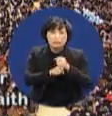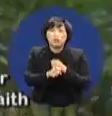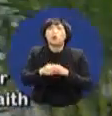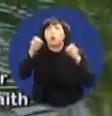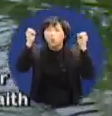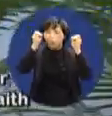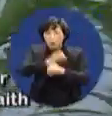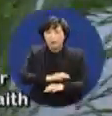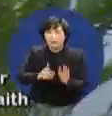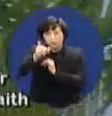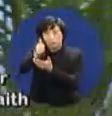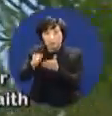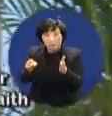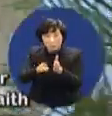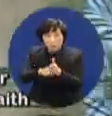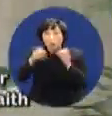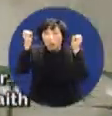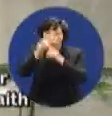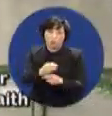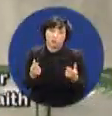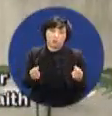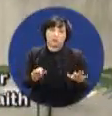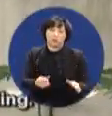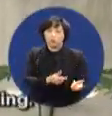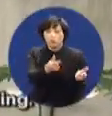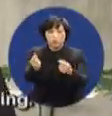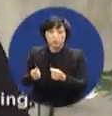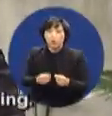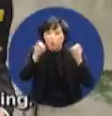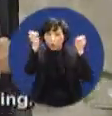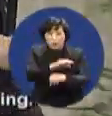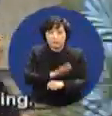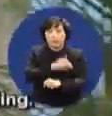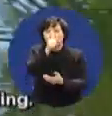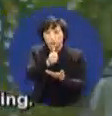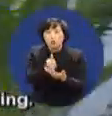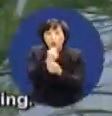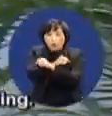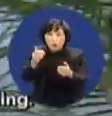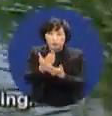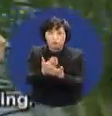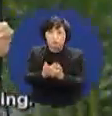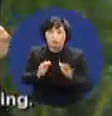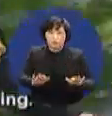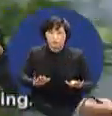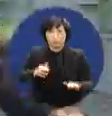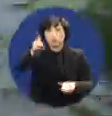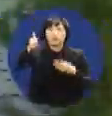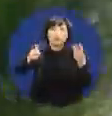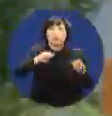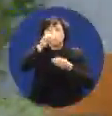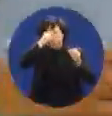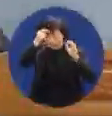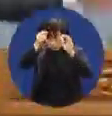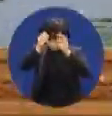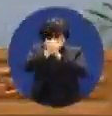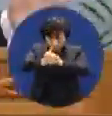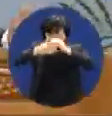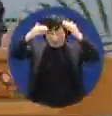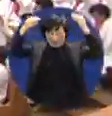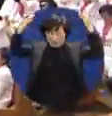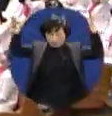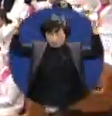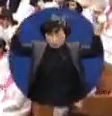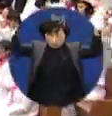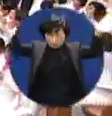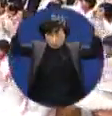오해하고 예수 믿는 믿음을 오해하십니다. 이런 오해된 잘못된 죄를 용서하시옵소서. 우리 주여 삼창하고 기도하시겠습니다. 주여